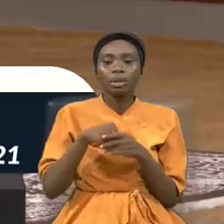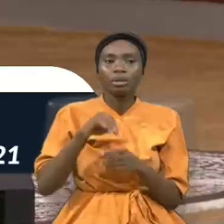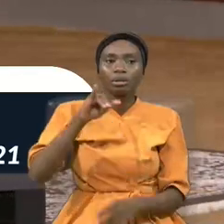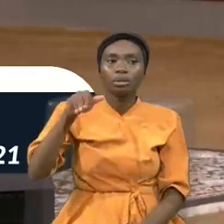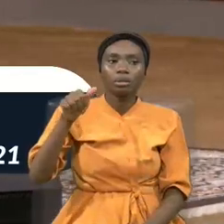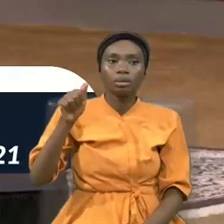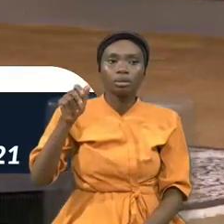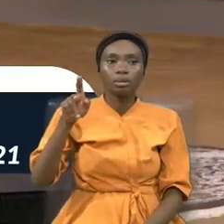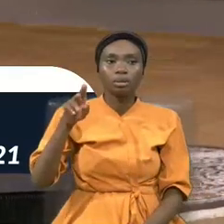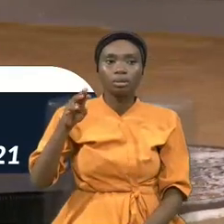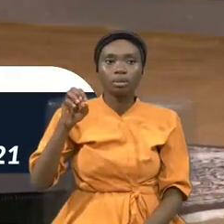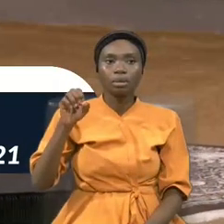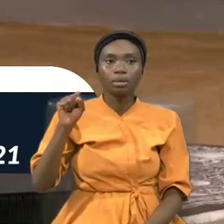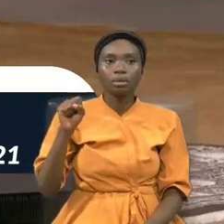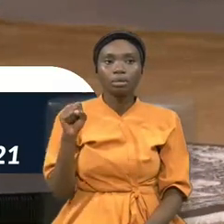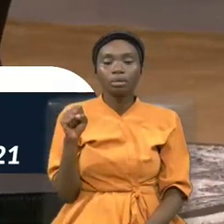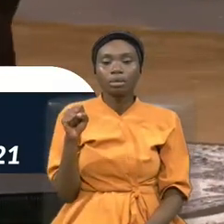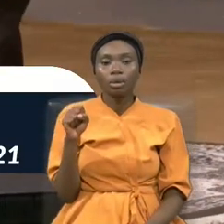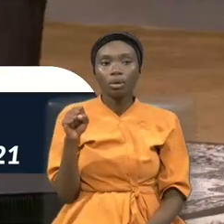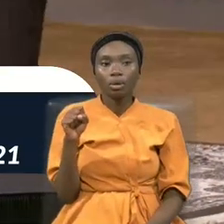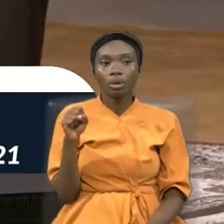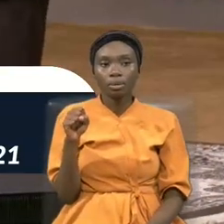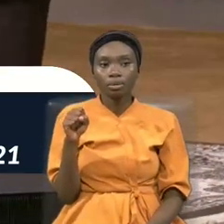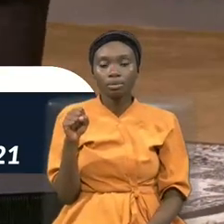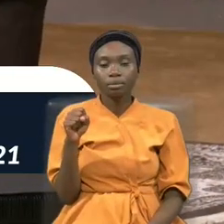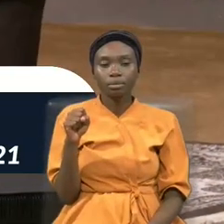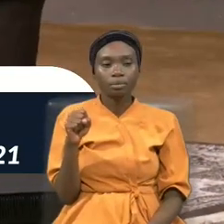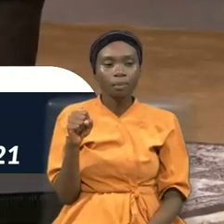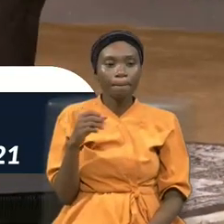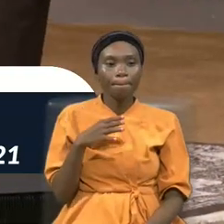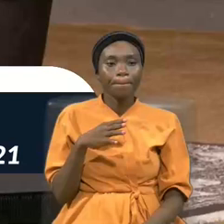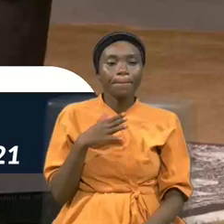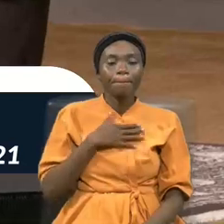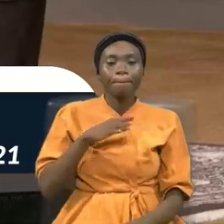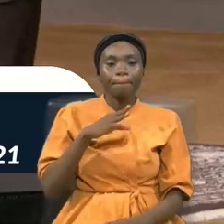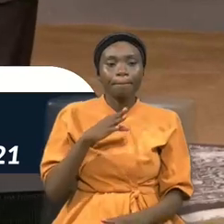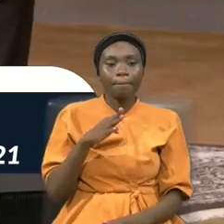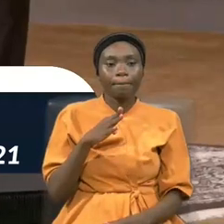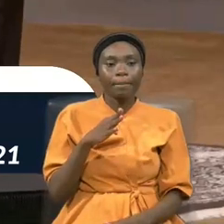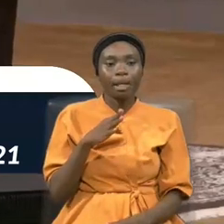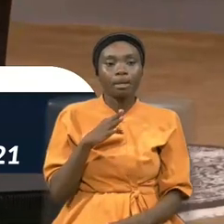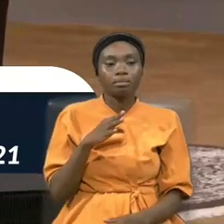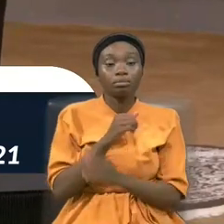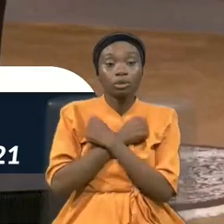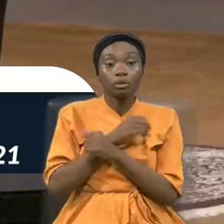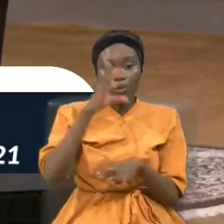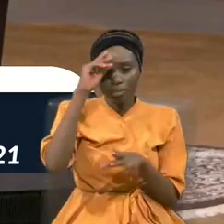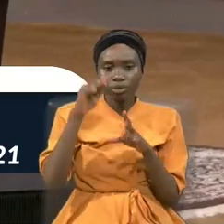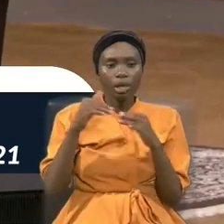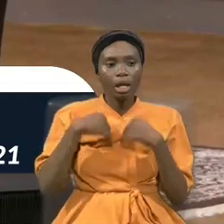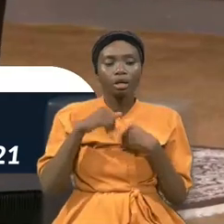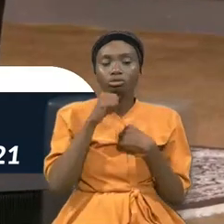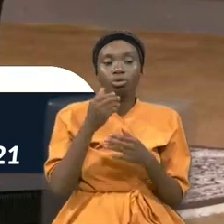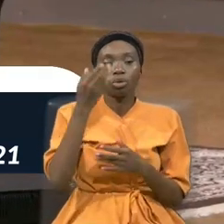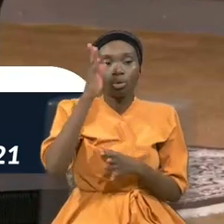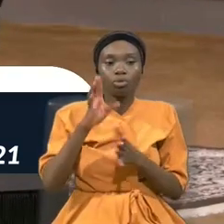5. Jacques 2, 5. Écoutez, mes frères bien-aimés, Dieu n'a-t-il pas choisi les